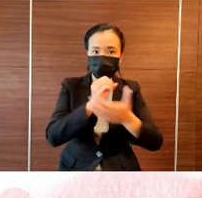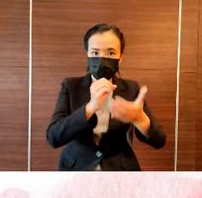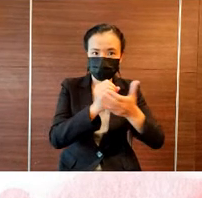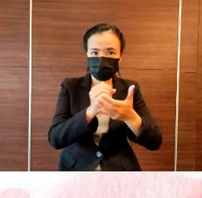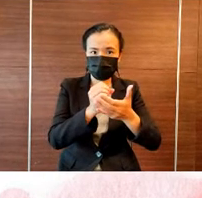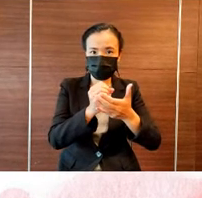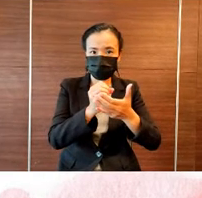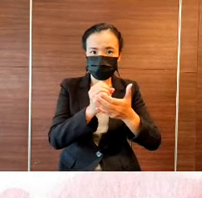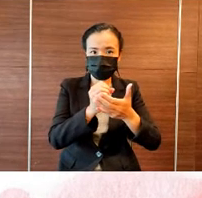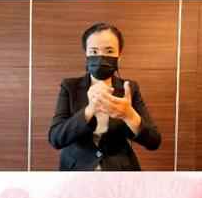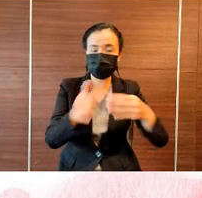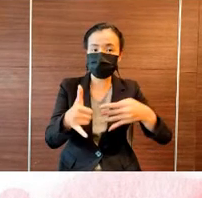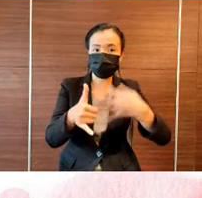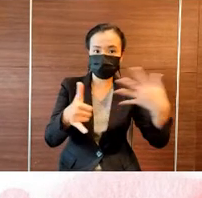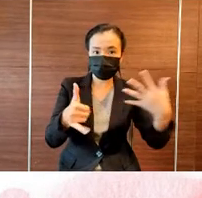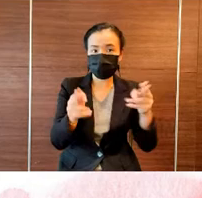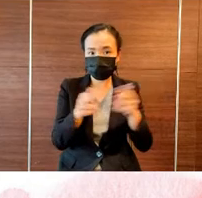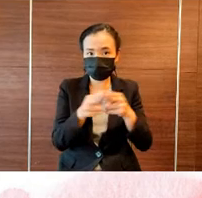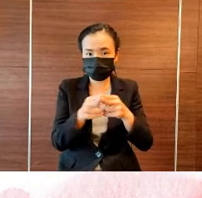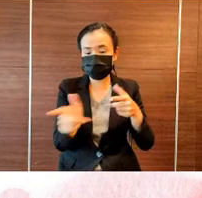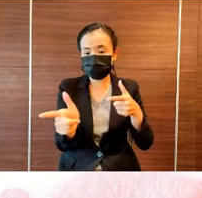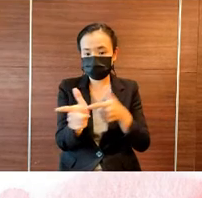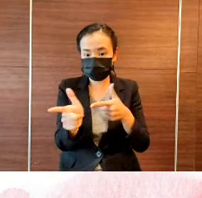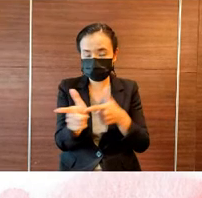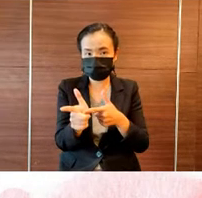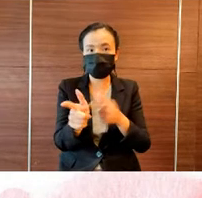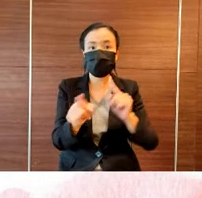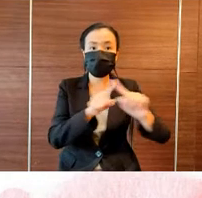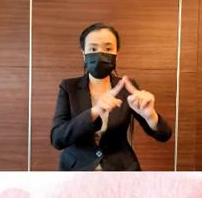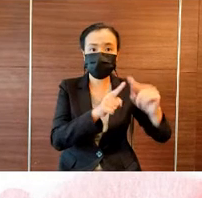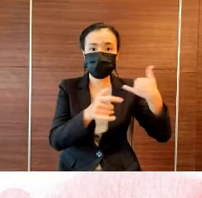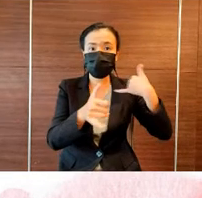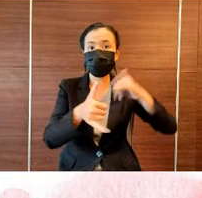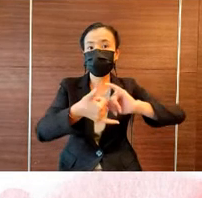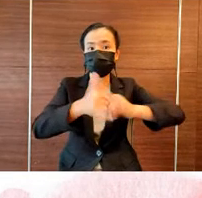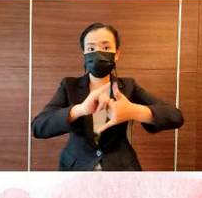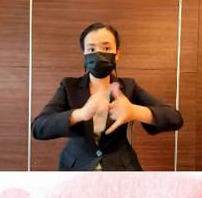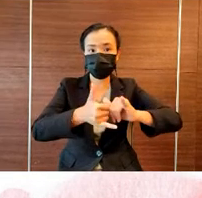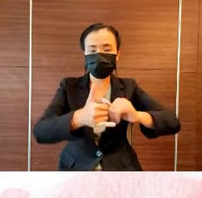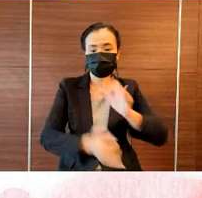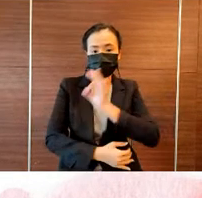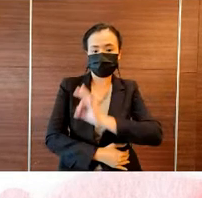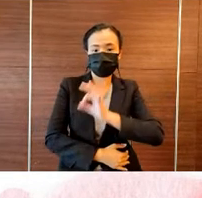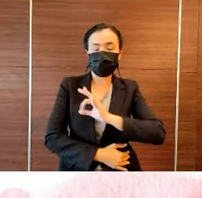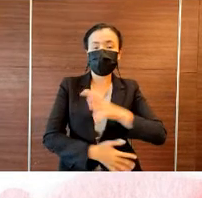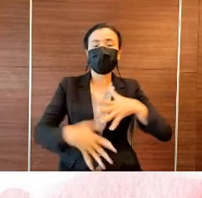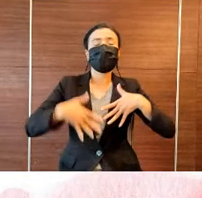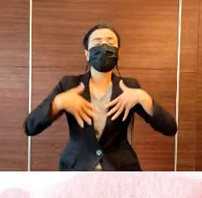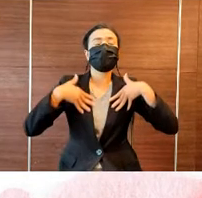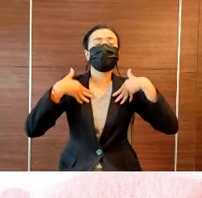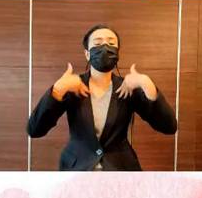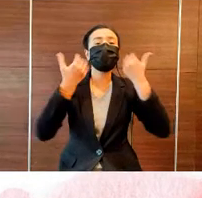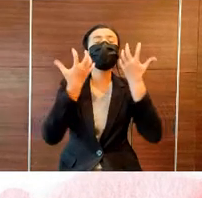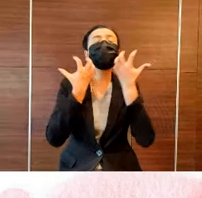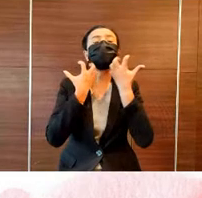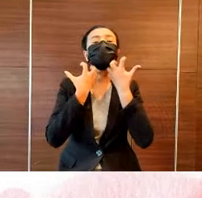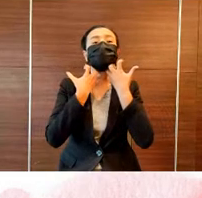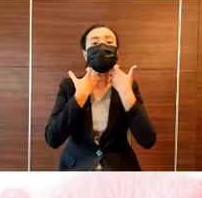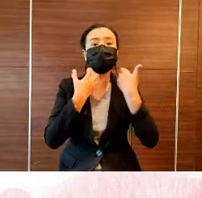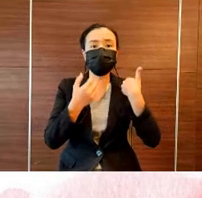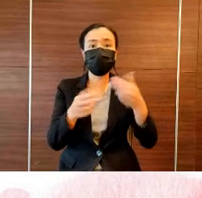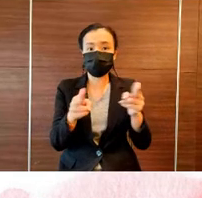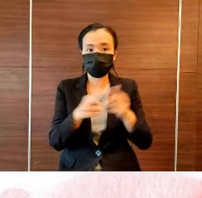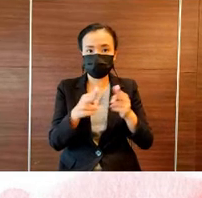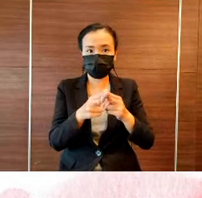ทางเพศตัดสินใจใช้เซ็กส์ในใช้ยาเสพติดในบริบทของเพศสัมพันธ์ก็คือว่าทำให้รู้สึกสุขสมกับเซ็กส์มากขึ้นเพราะยาช่ว